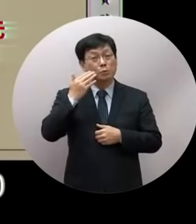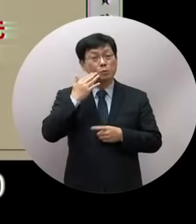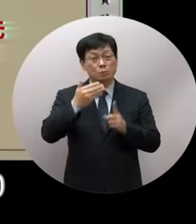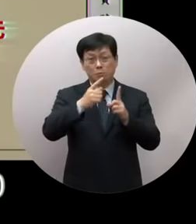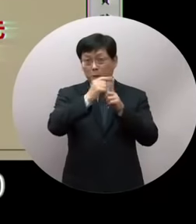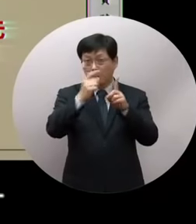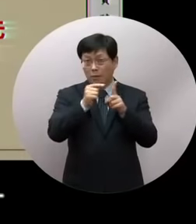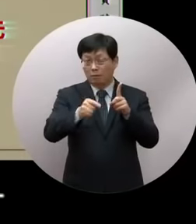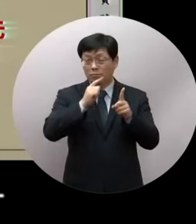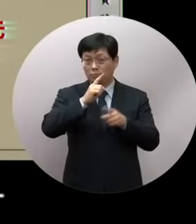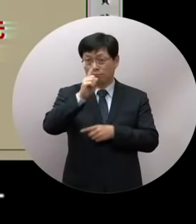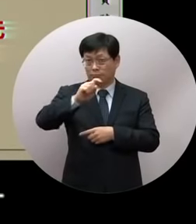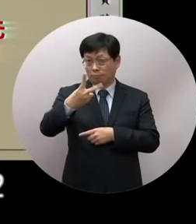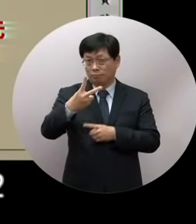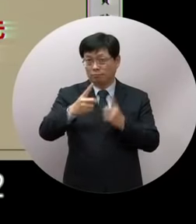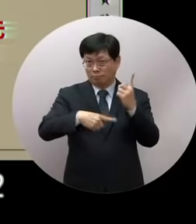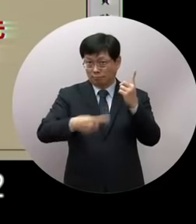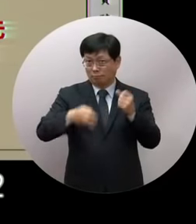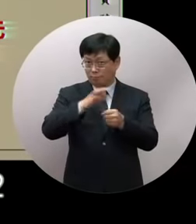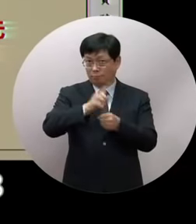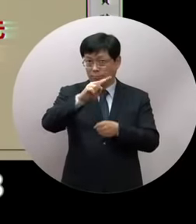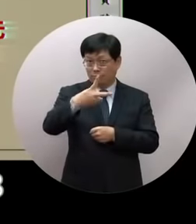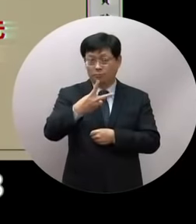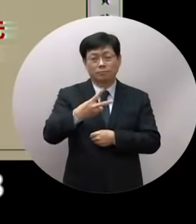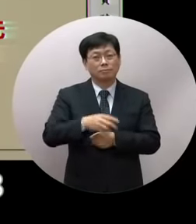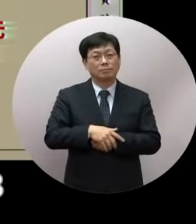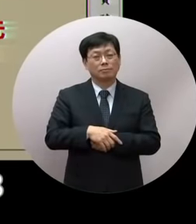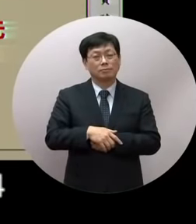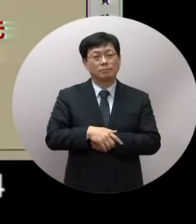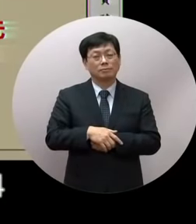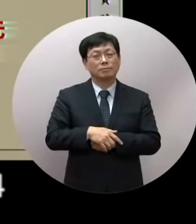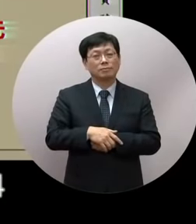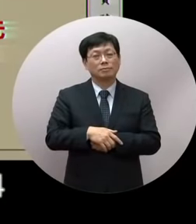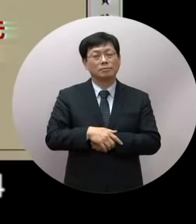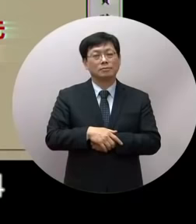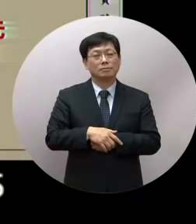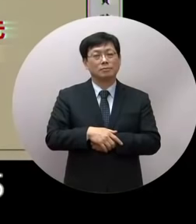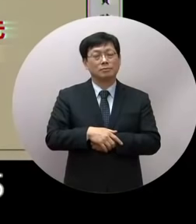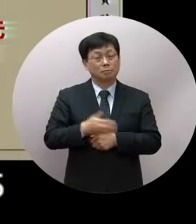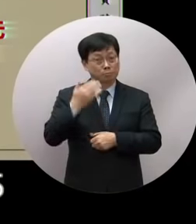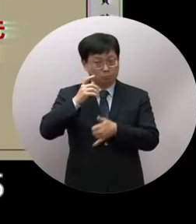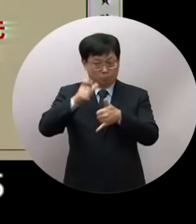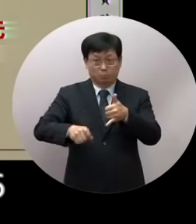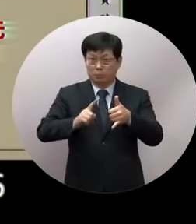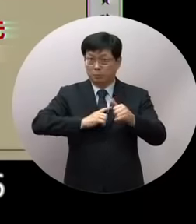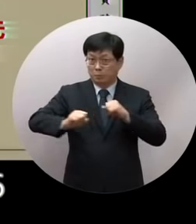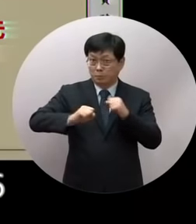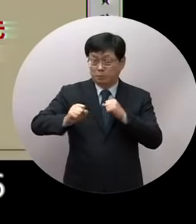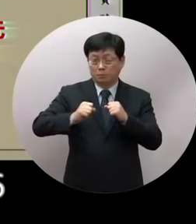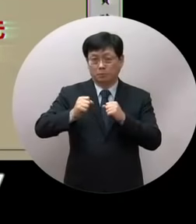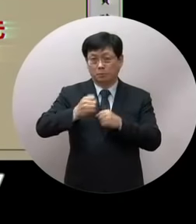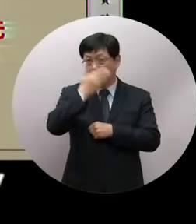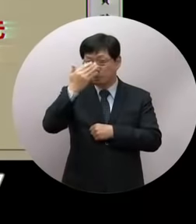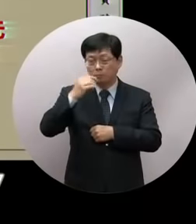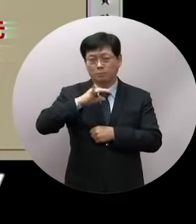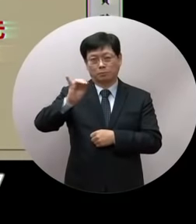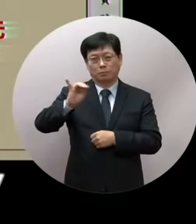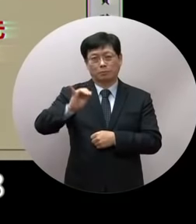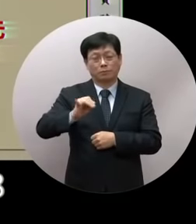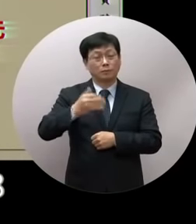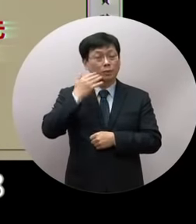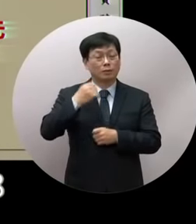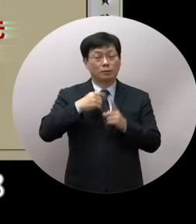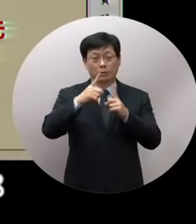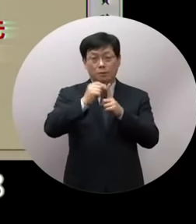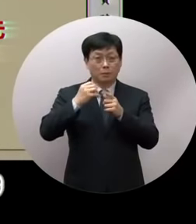团的部分是1200嘛哈，然后这个下面那个哈，然后这个。个人自由行的时候是1000嘛，然后